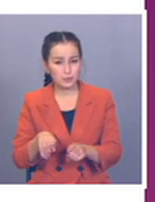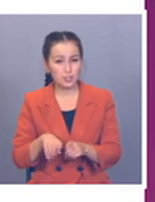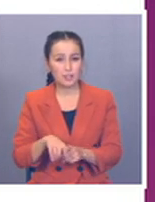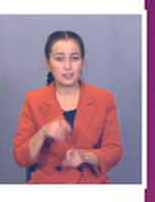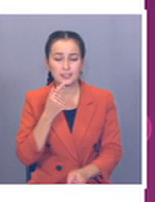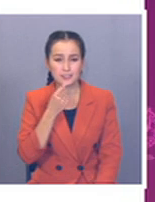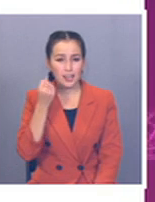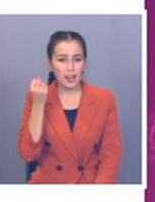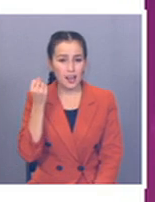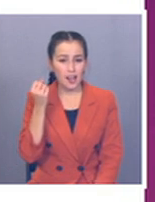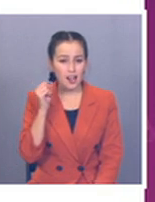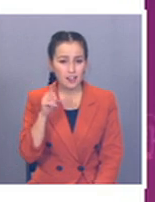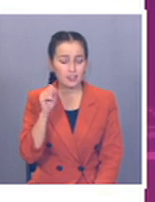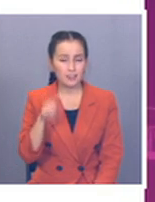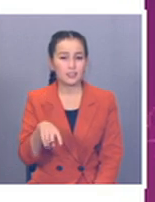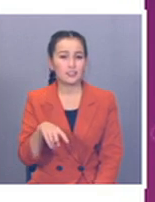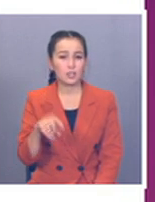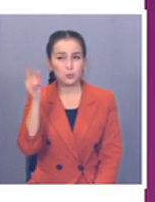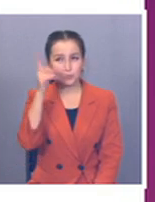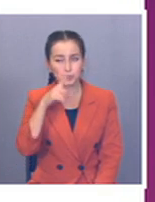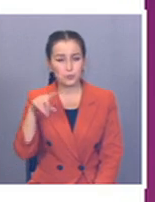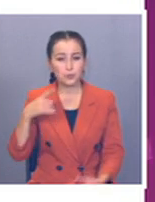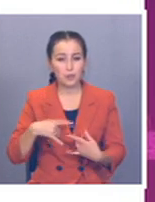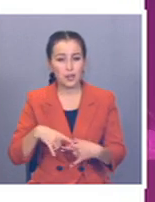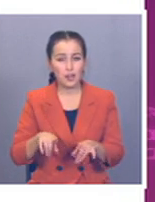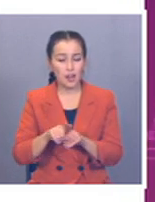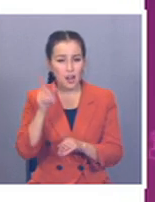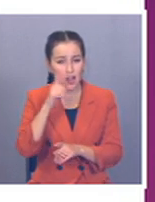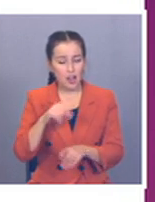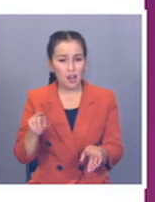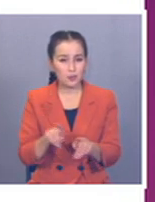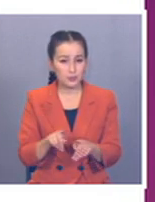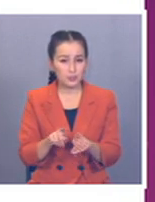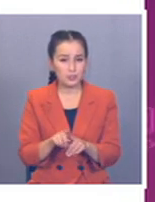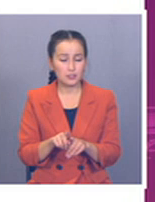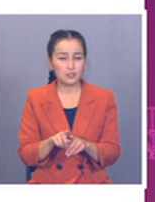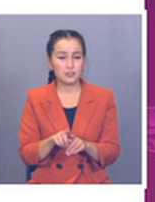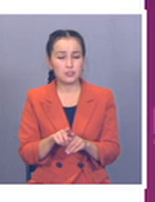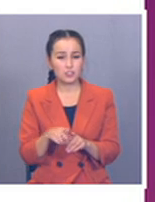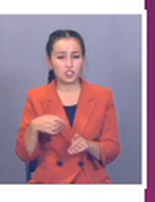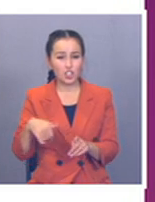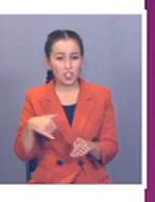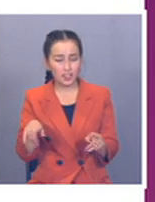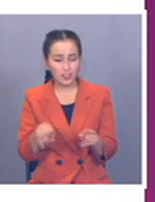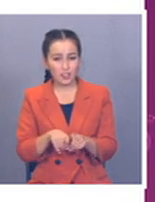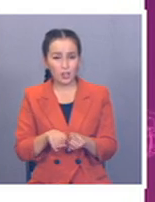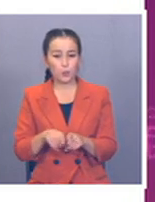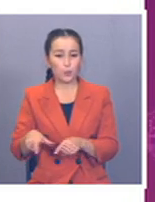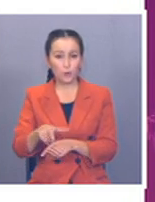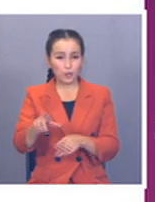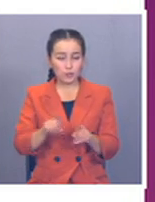туған ай сияқтымын, көлдей, шелектейсің деген сөздер кездескен. Ендеше